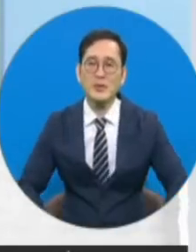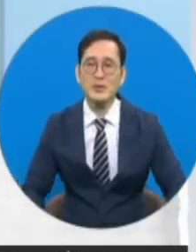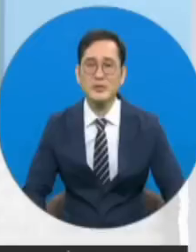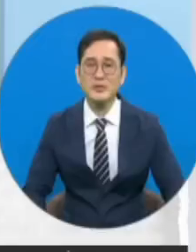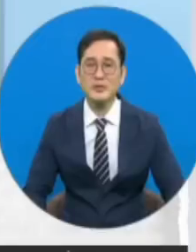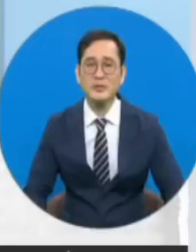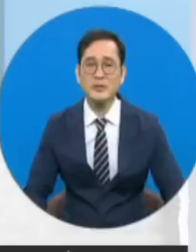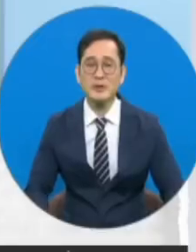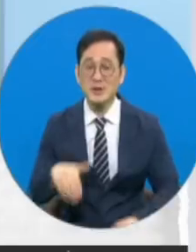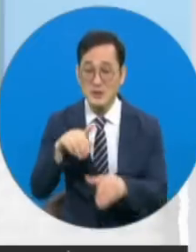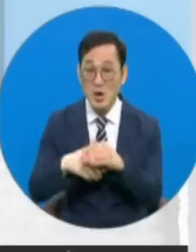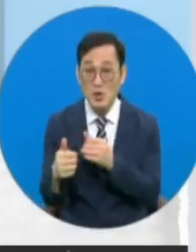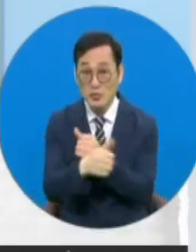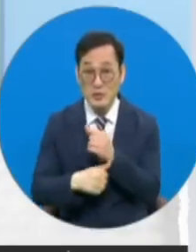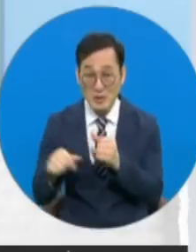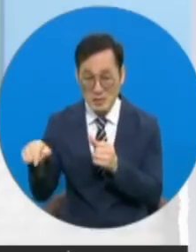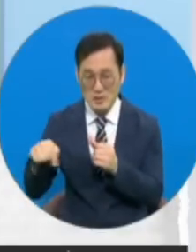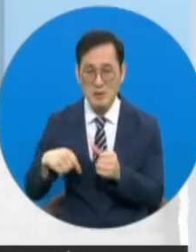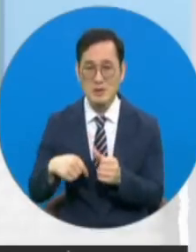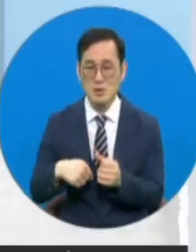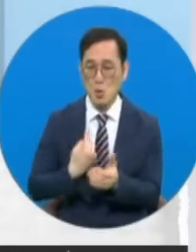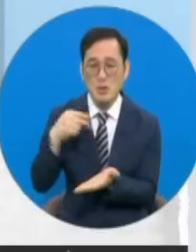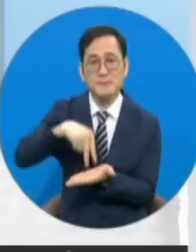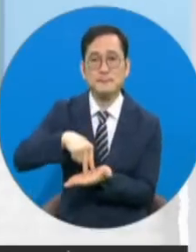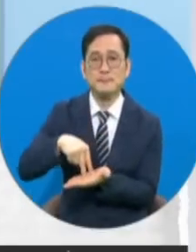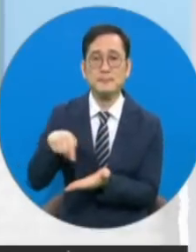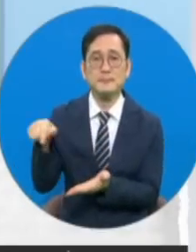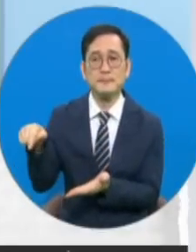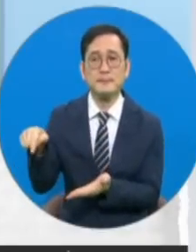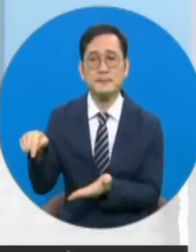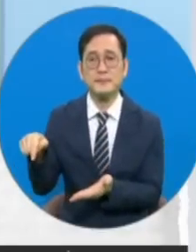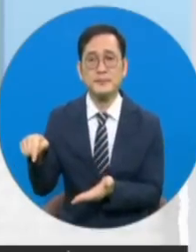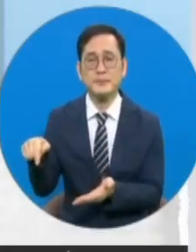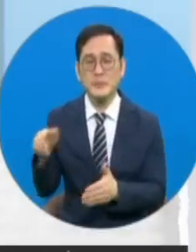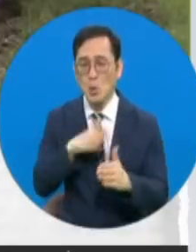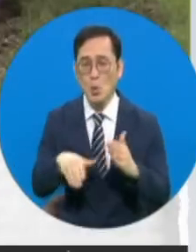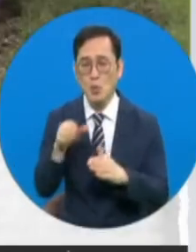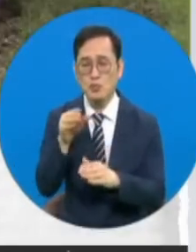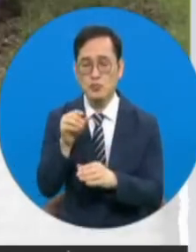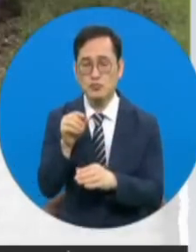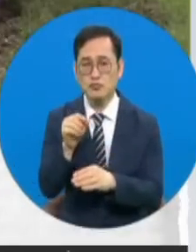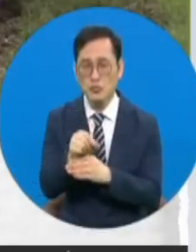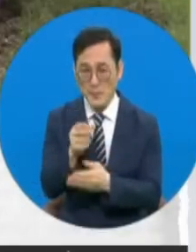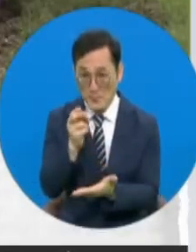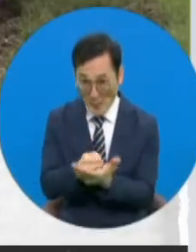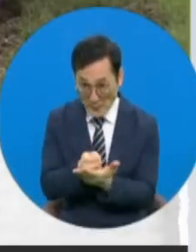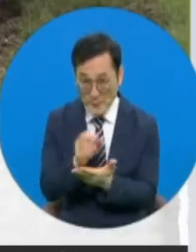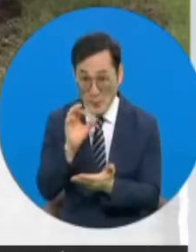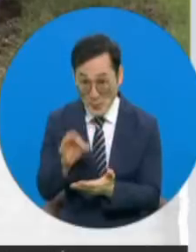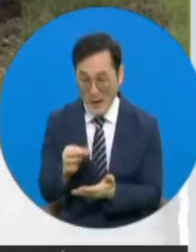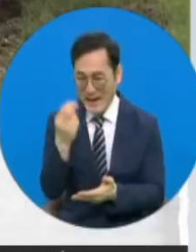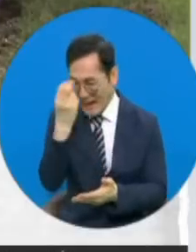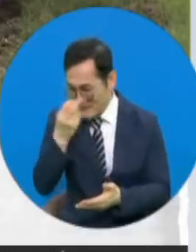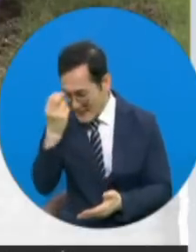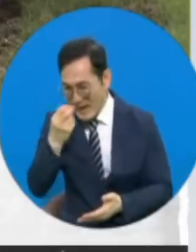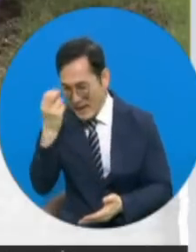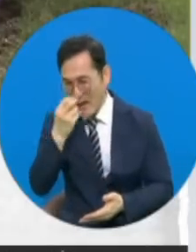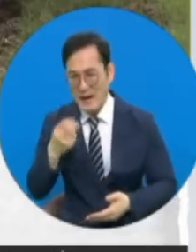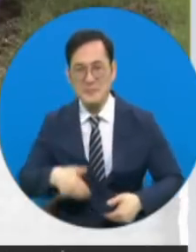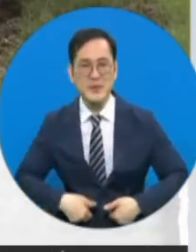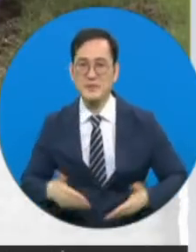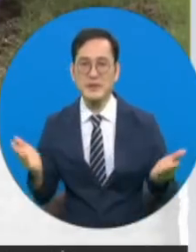헌법에서 독립기관이잖아요 그리고 자기들이 주장하는 것처럼 국가 공무원법사 감사를 받지 않게 되어 있고